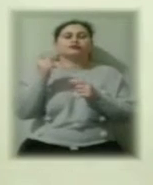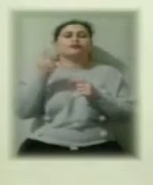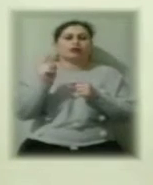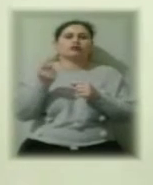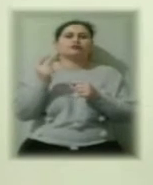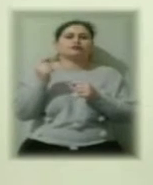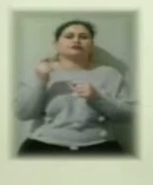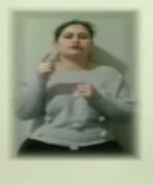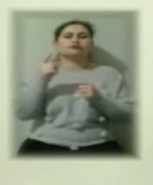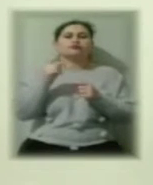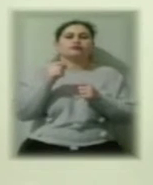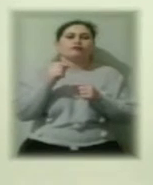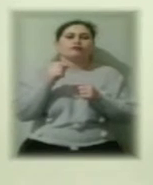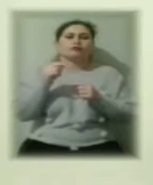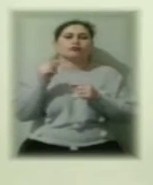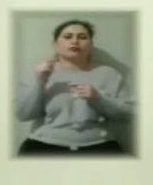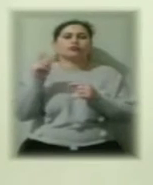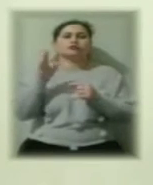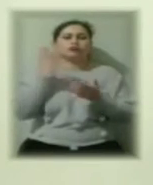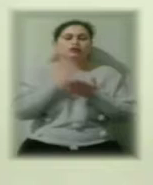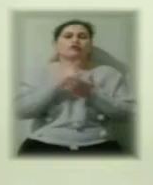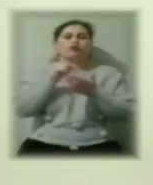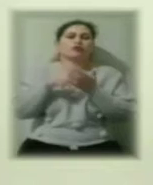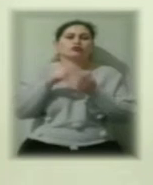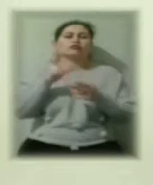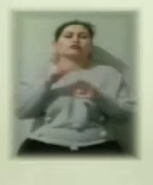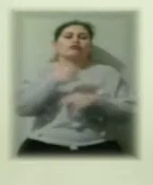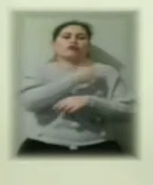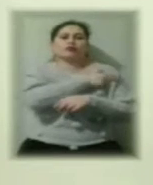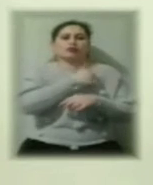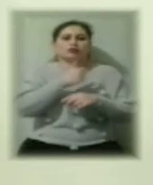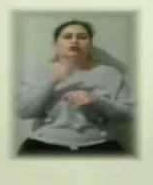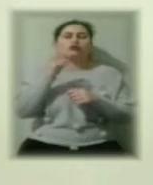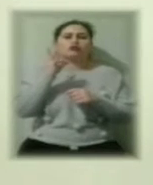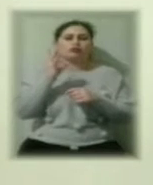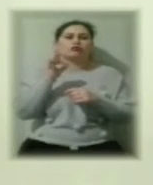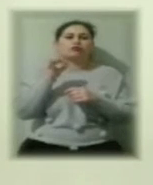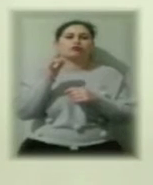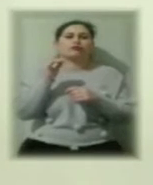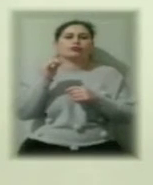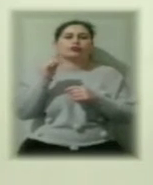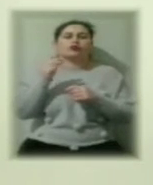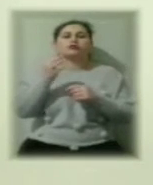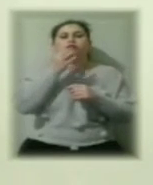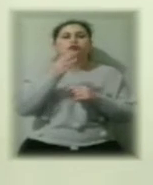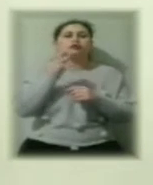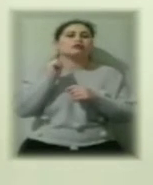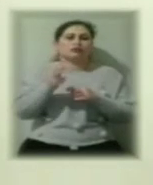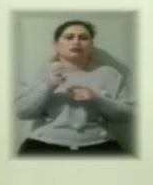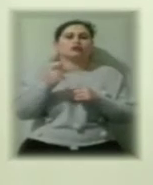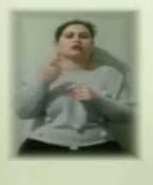Тому є питання до лікарів, але, ну, скажімо так, це